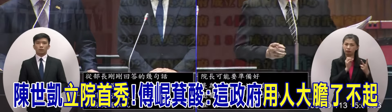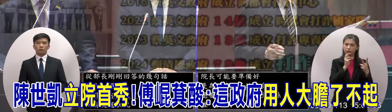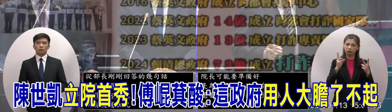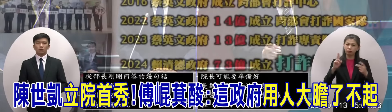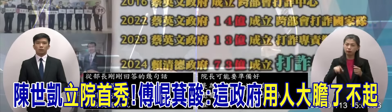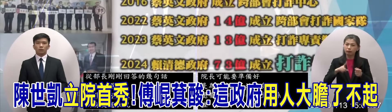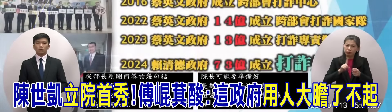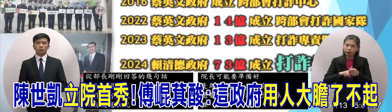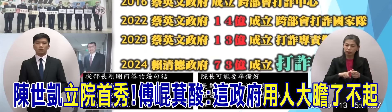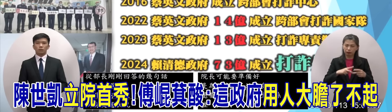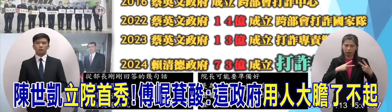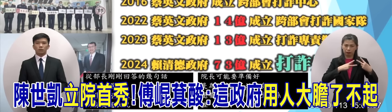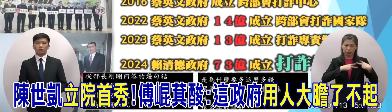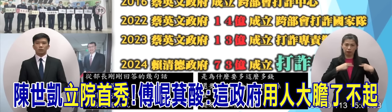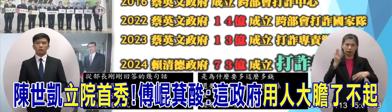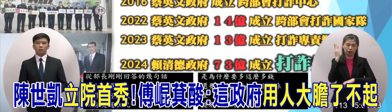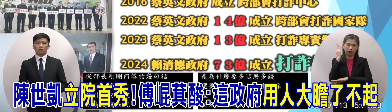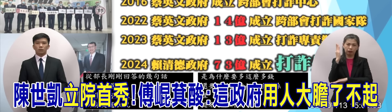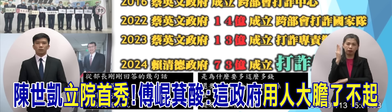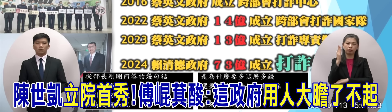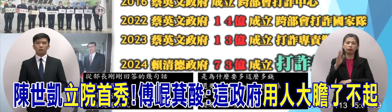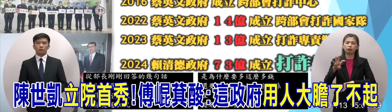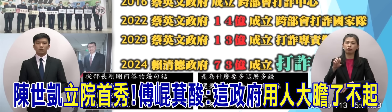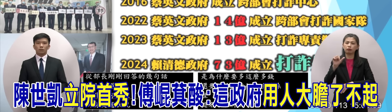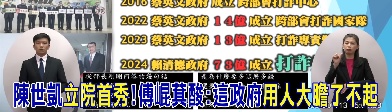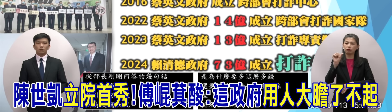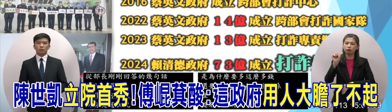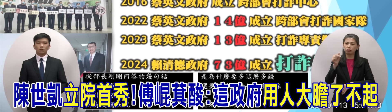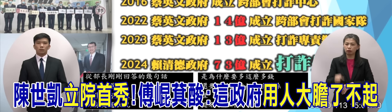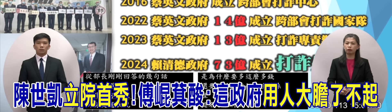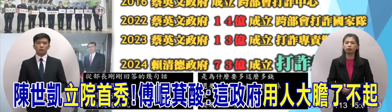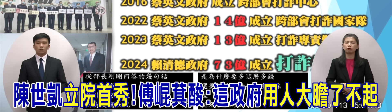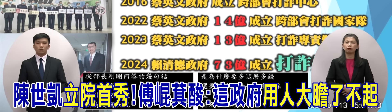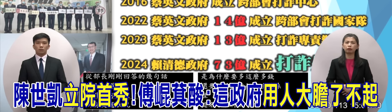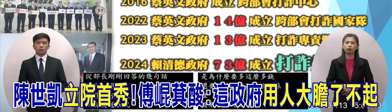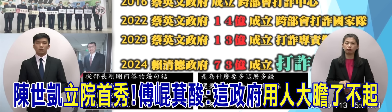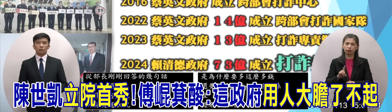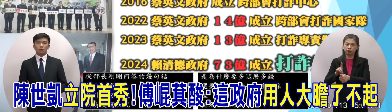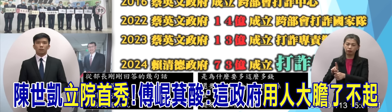2022年蔡总统蔡政府是14亿，打炸国家队。